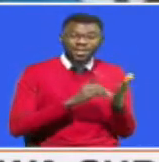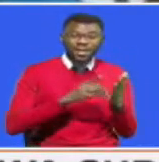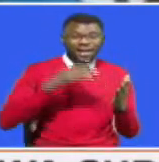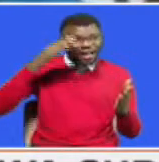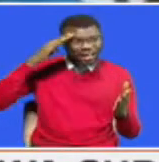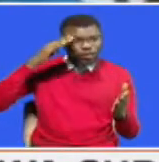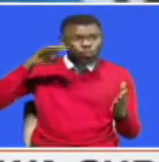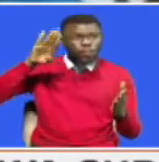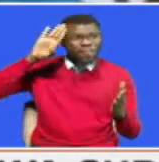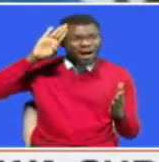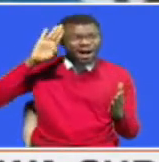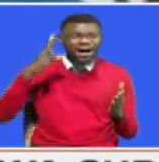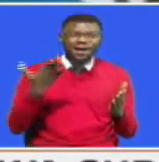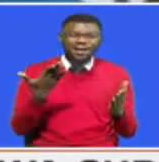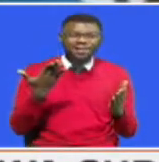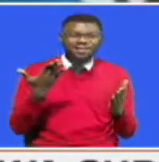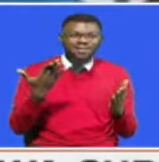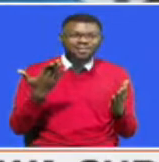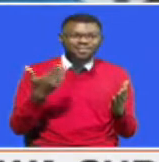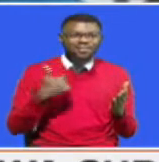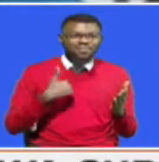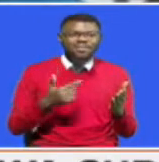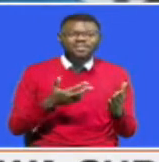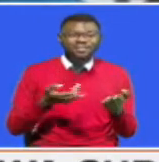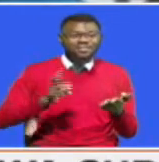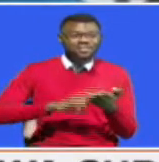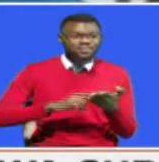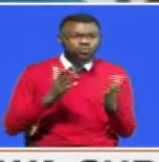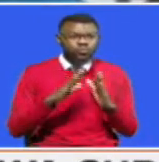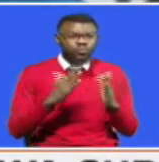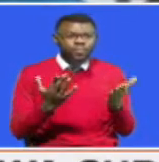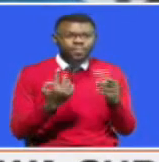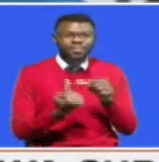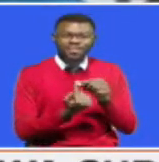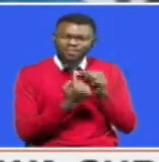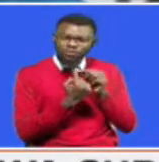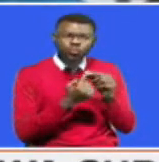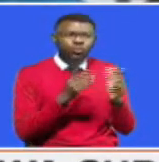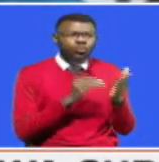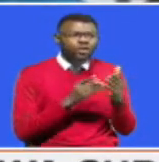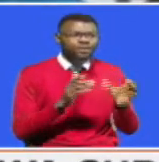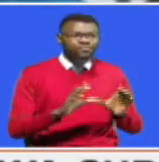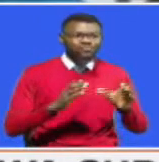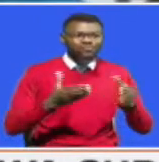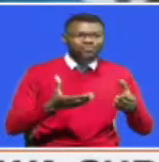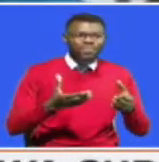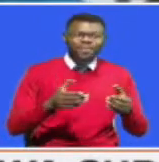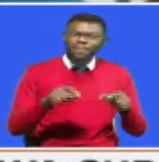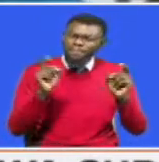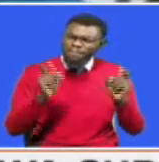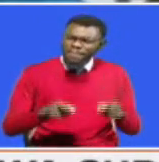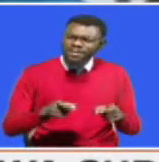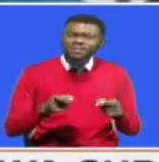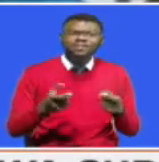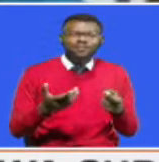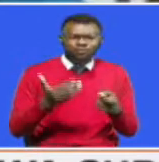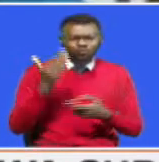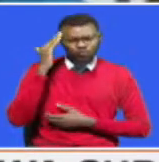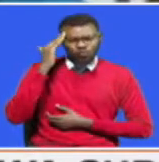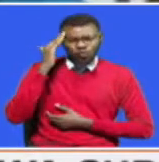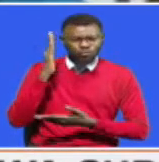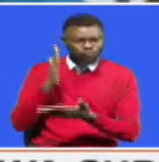media before, I'll perhaps will just reiterate, our specialized doctors, we need to begin, there is a fact of the